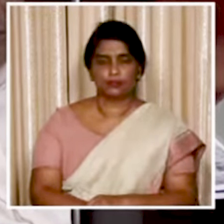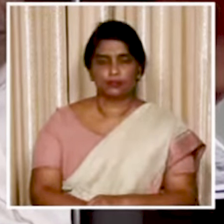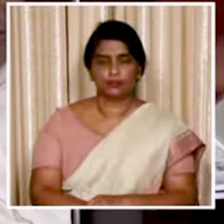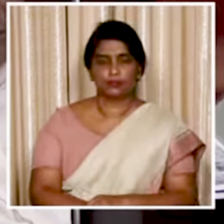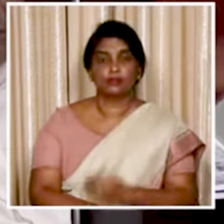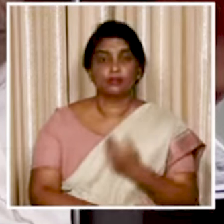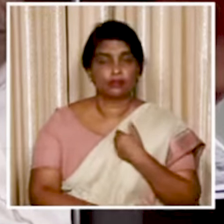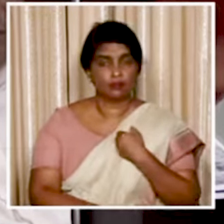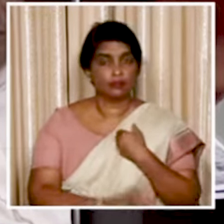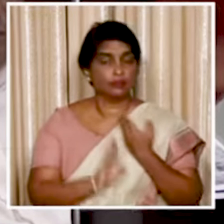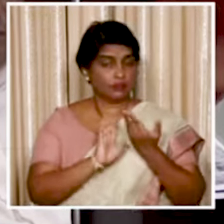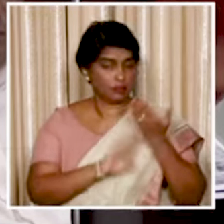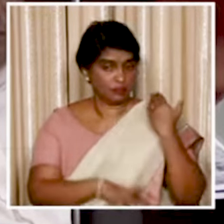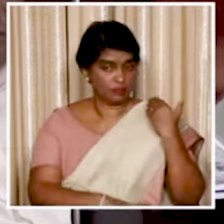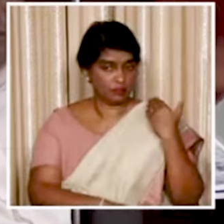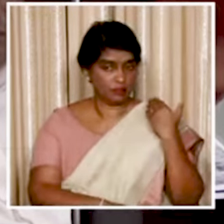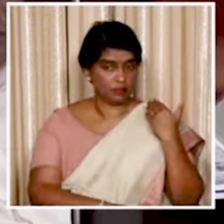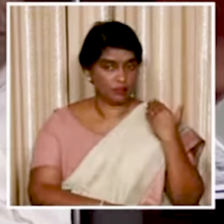අපි එදා